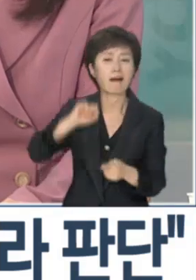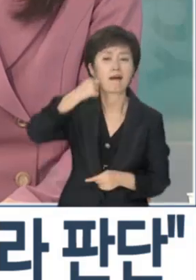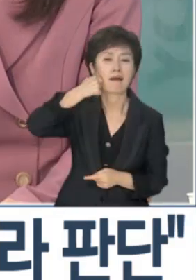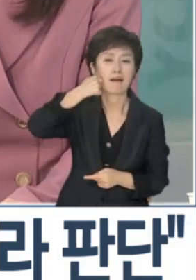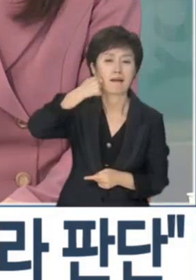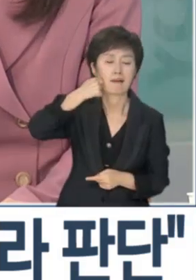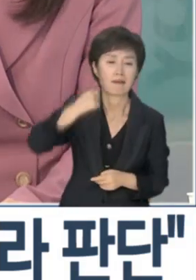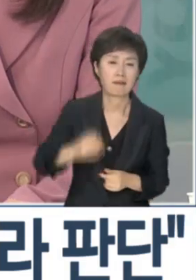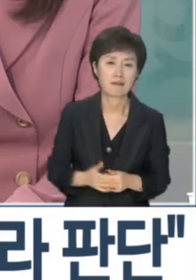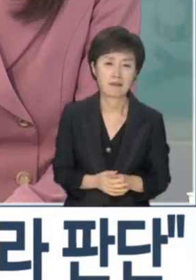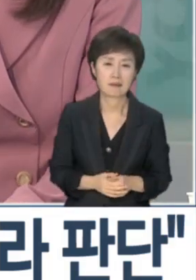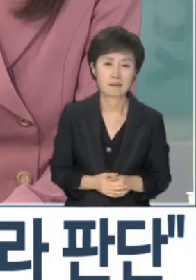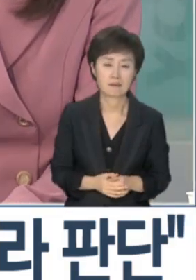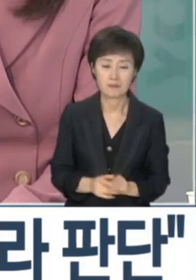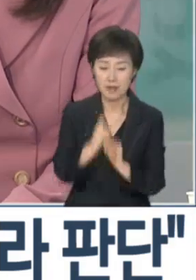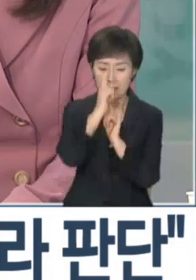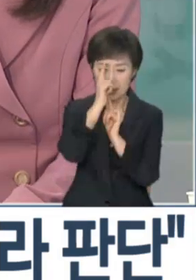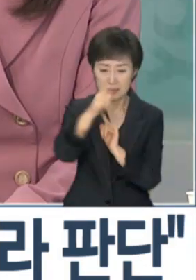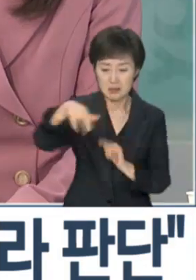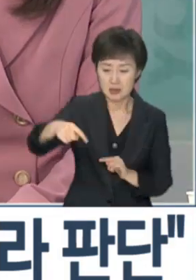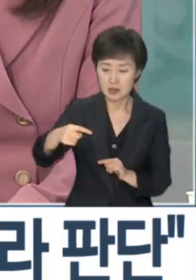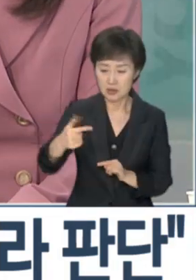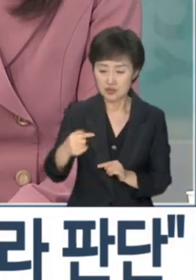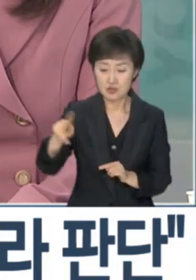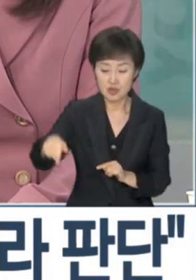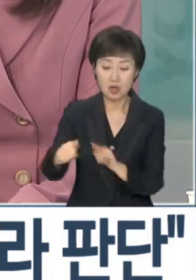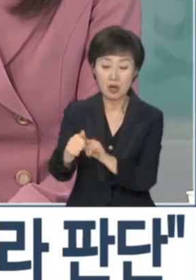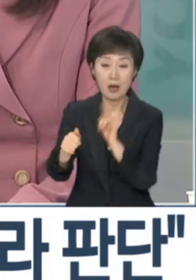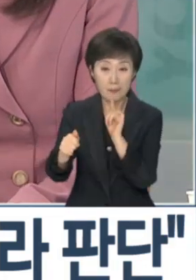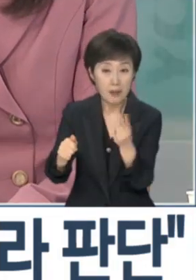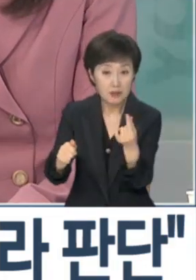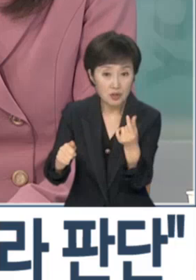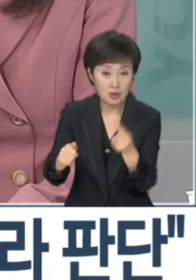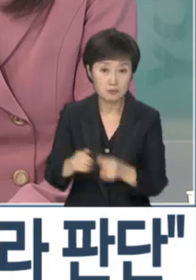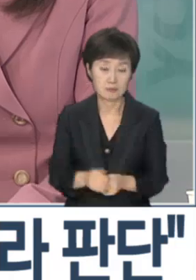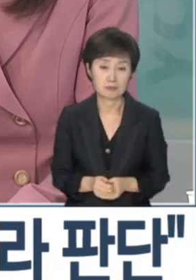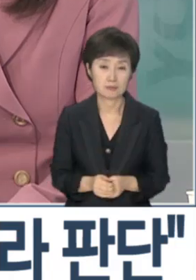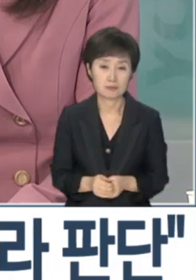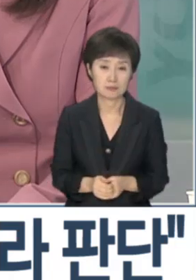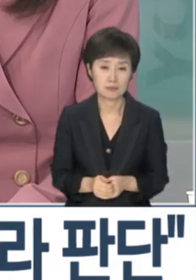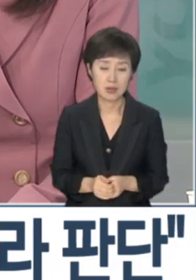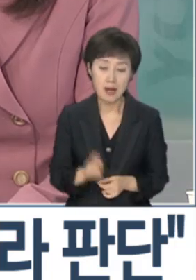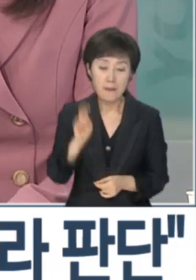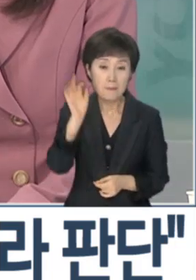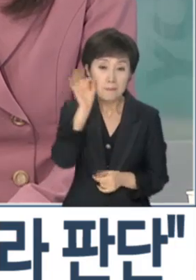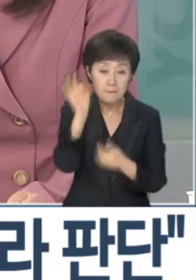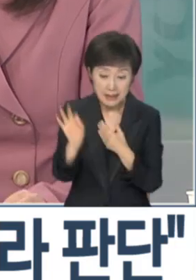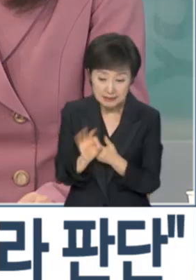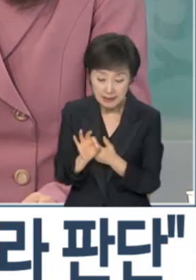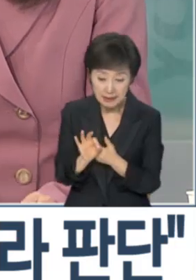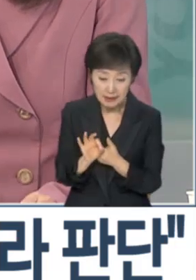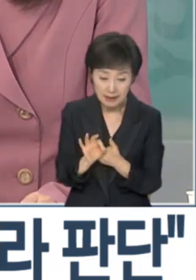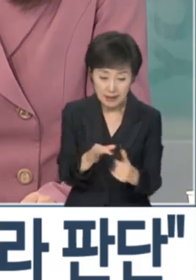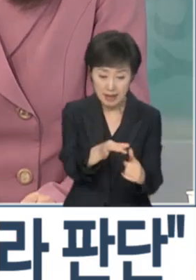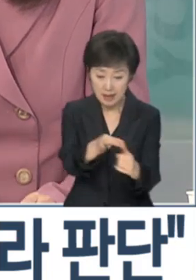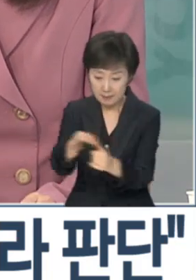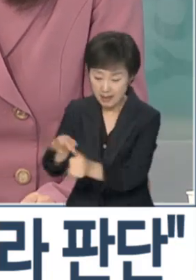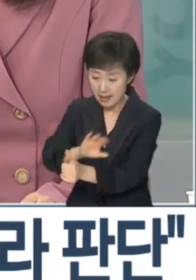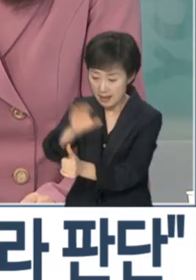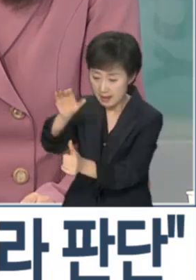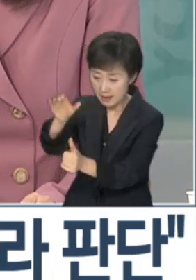생각합니다. 네. 이준석 전 대표가 이야기하는 것처럼 물론 한동훈 장관이 비대위원장이 되는 것 자체가